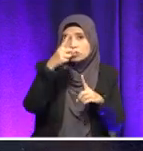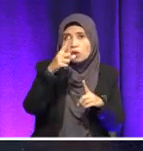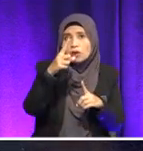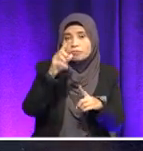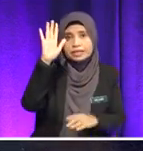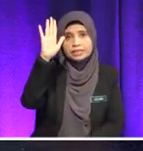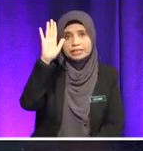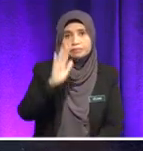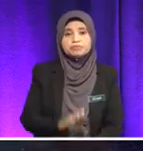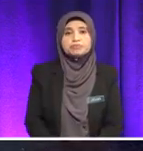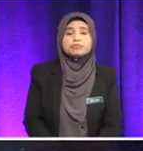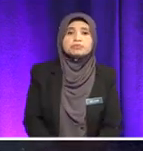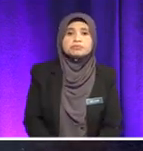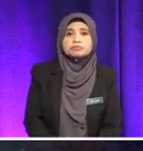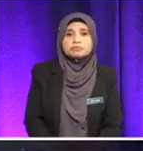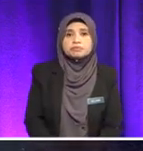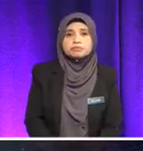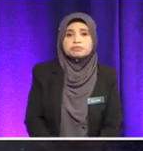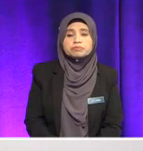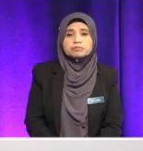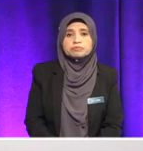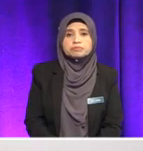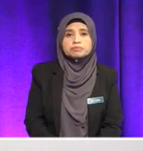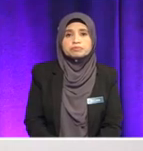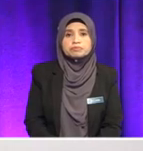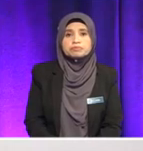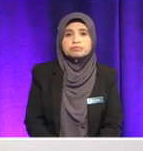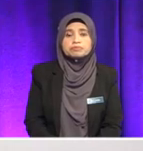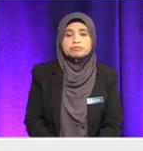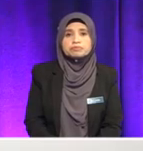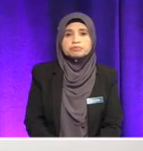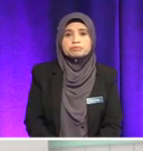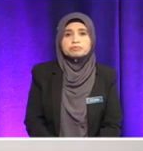figura di dalam gambar tersebut ada yang tahu